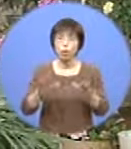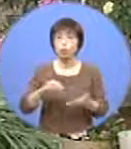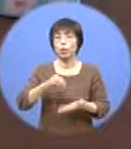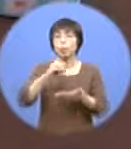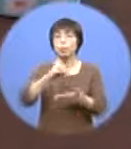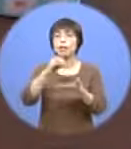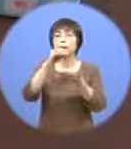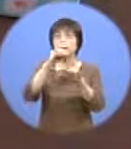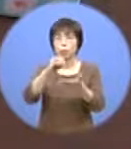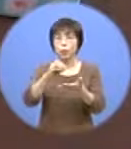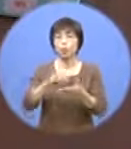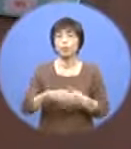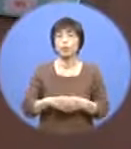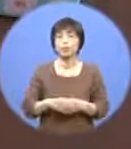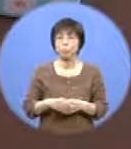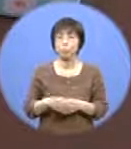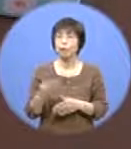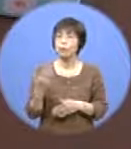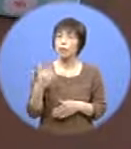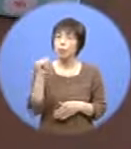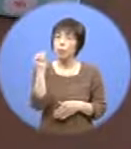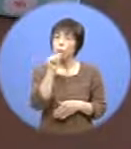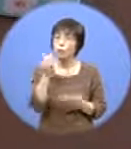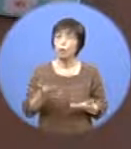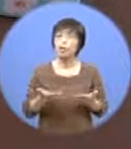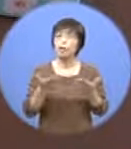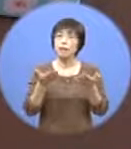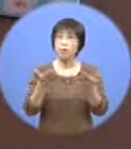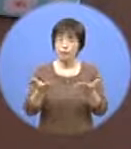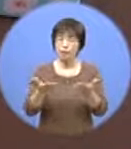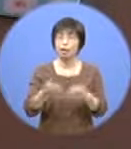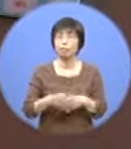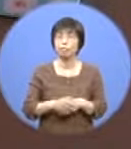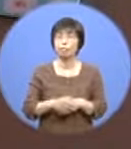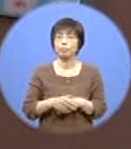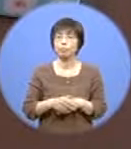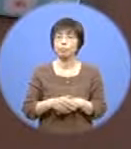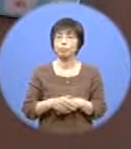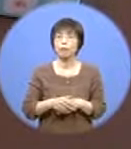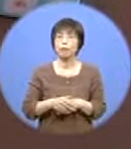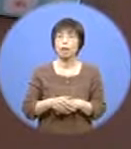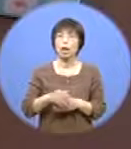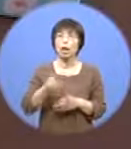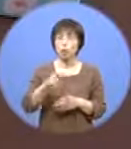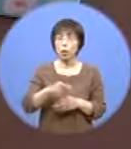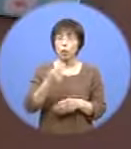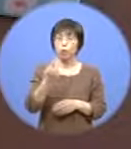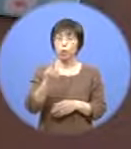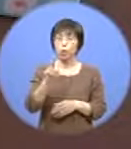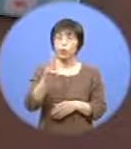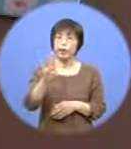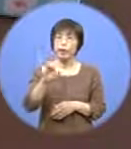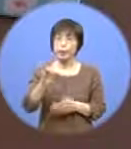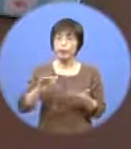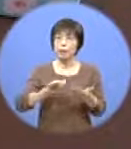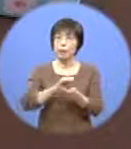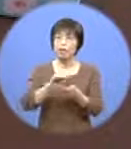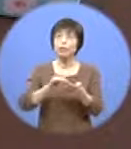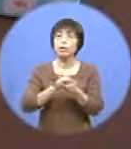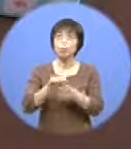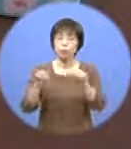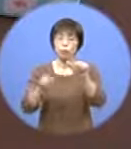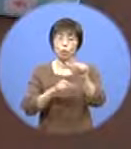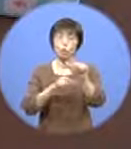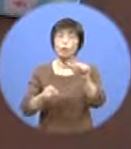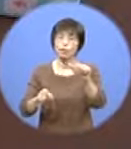です。先ほど紹介しました株式会社二宮の刀剣饅頭を5人の皆さんにプ